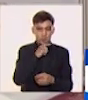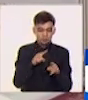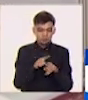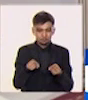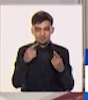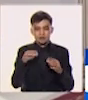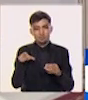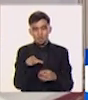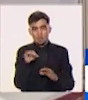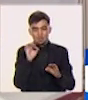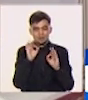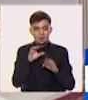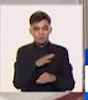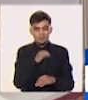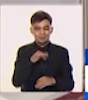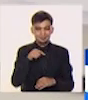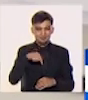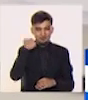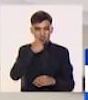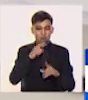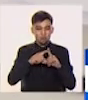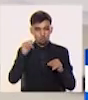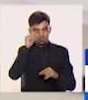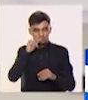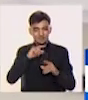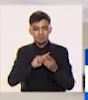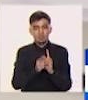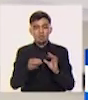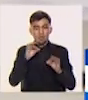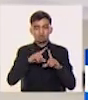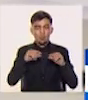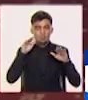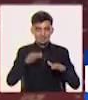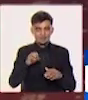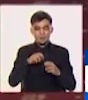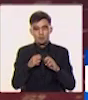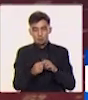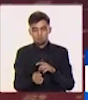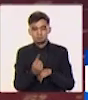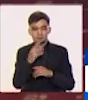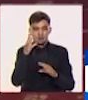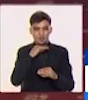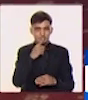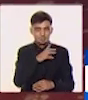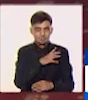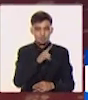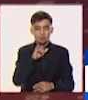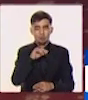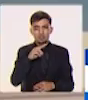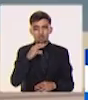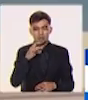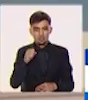тұрақтандыру жолдары туралы айтты. Ал биылғы оқу жылындағы өзгерістер мектептерде бірқатар мәселелердің туындауына әкелді, дейді Гүлшара